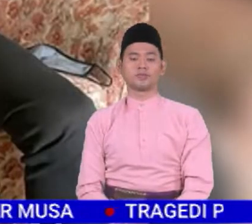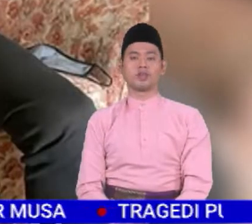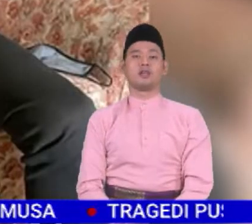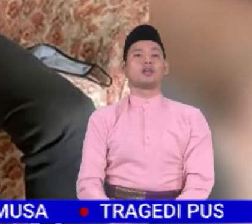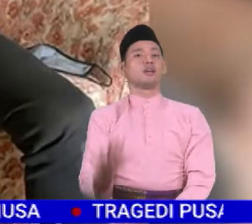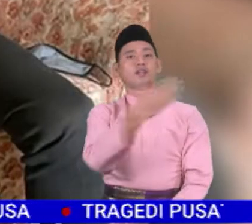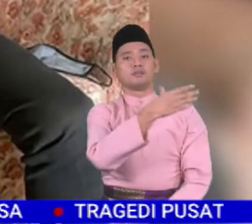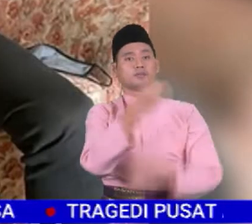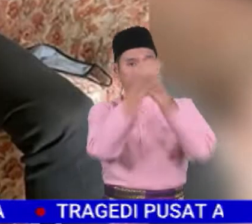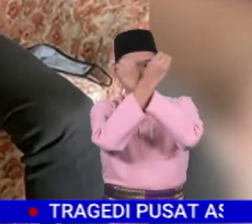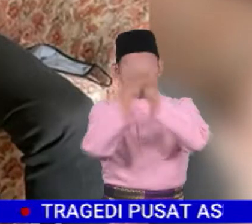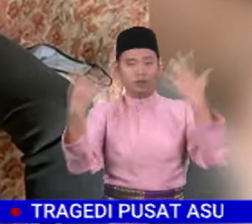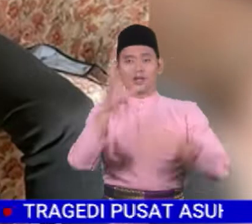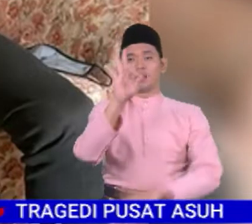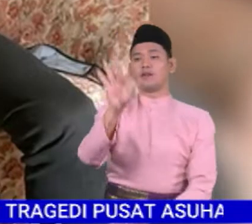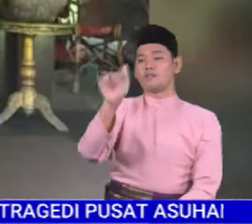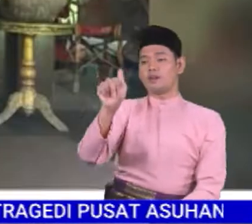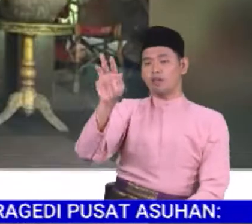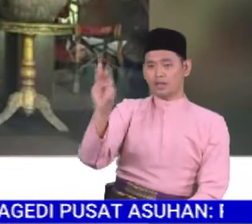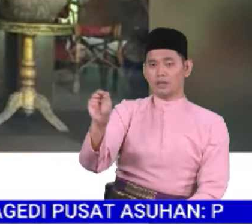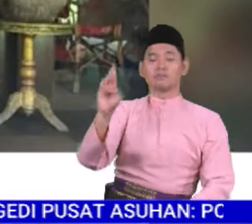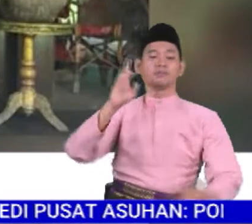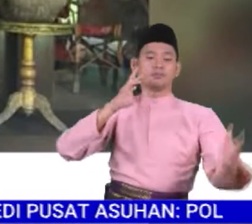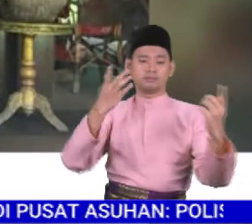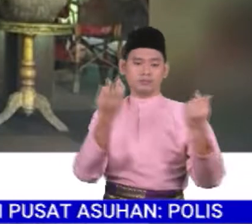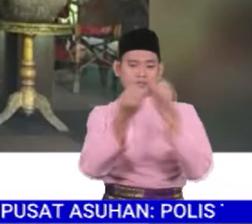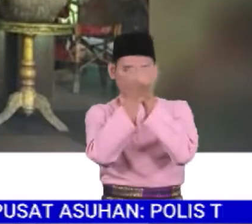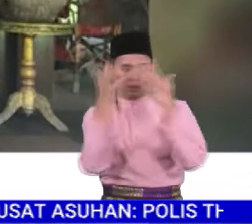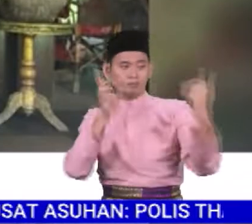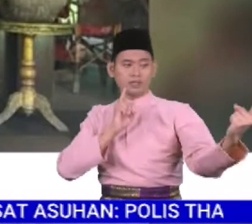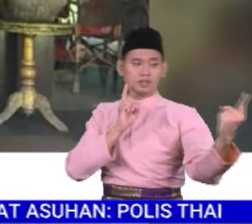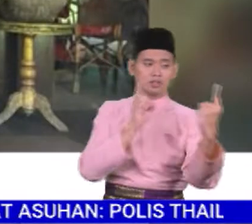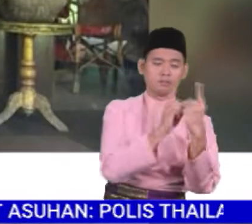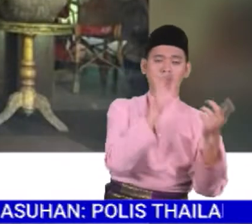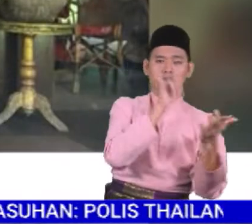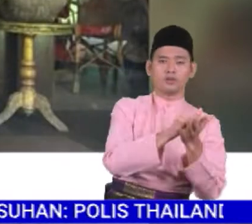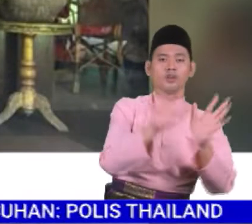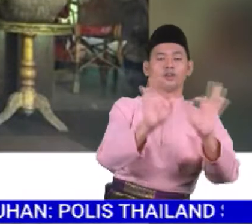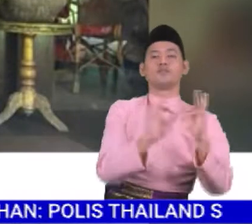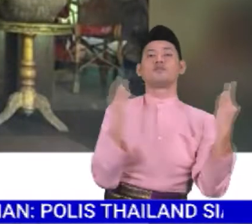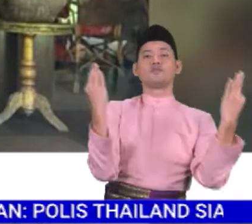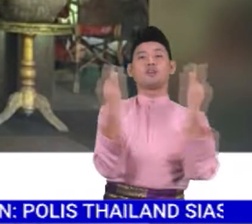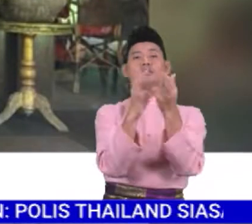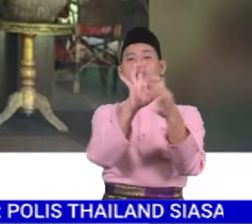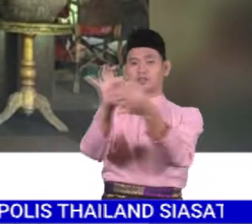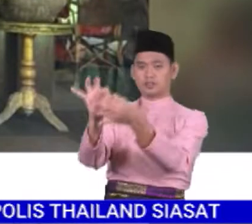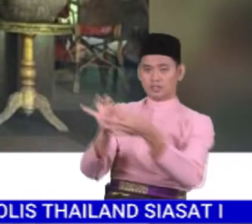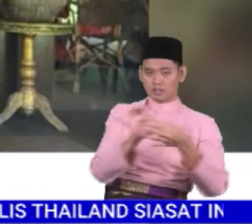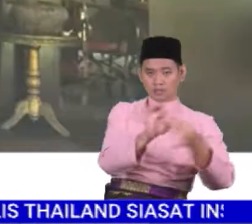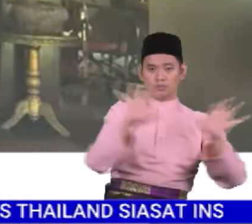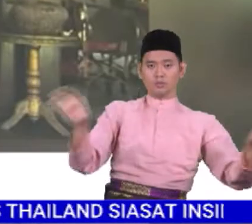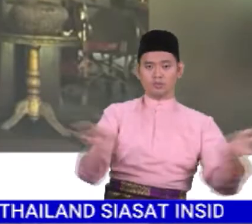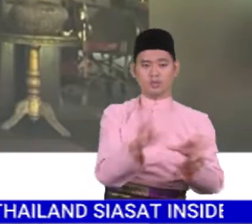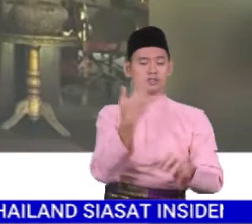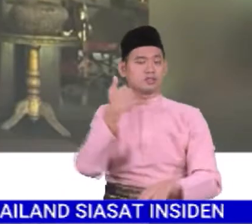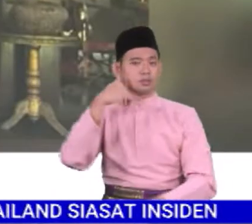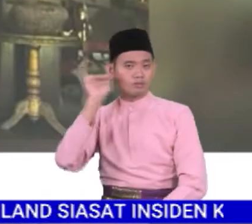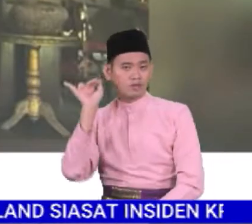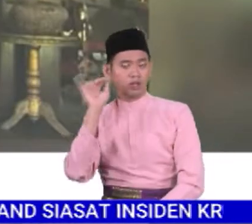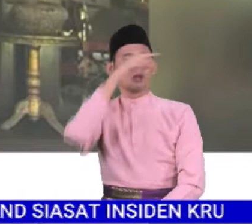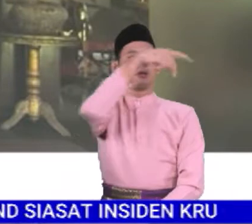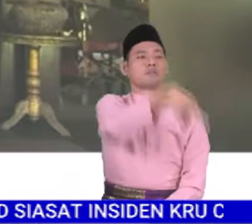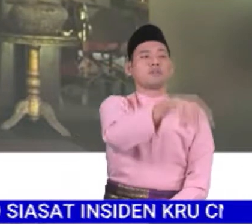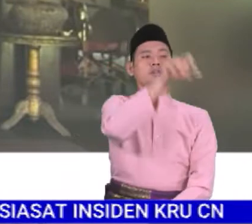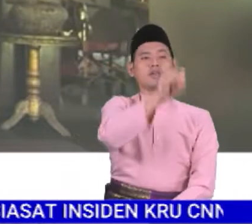dalam satu kenyataan fpm memalukan pertemuan itu yang disifakkan sebagai keluarga Serumpun berlangsung semalam pihak